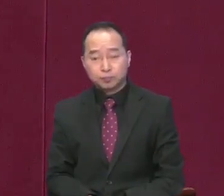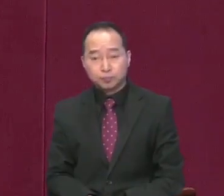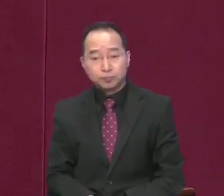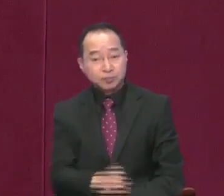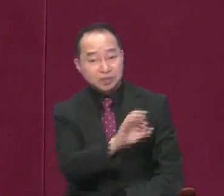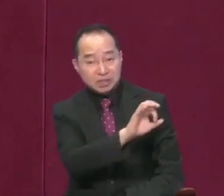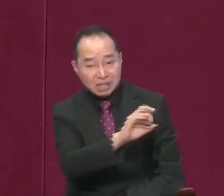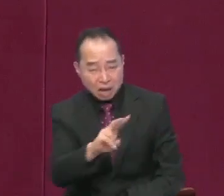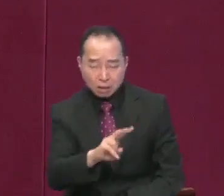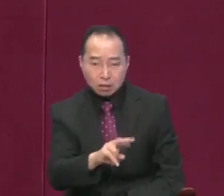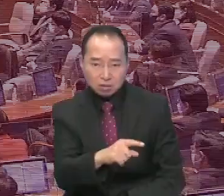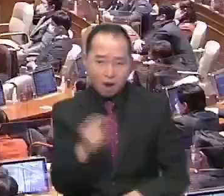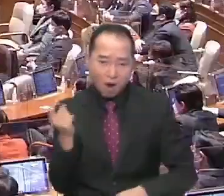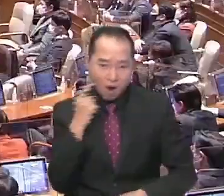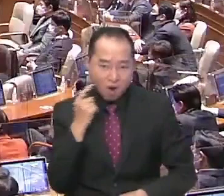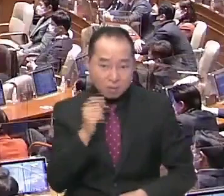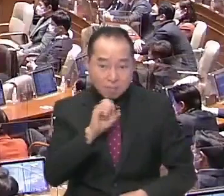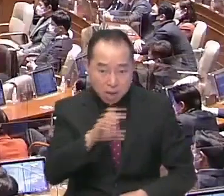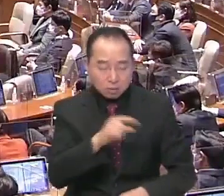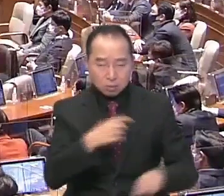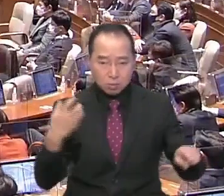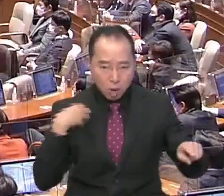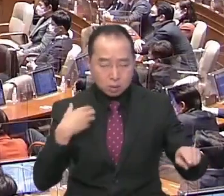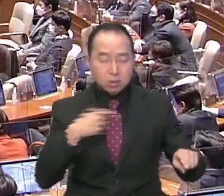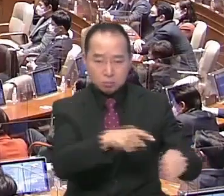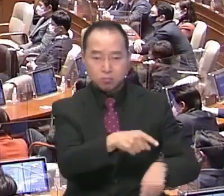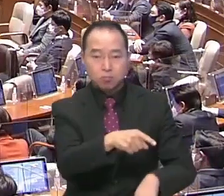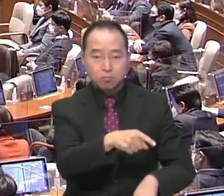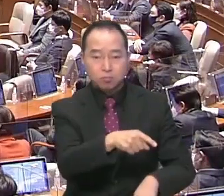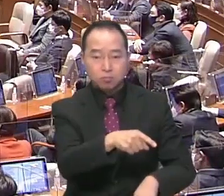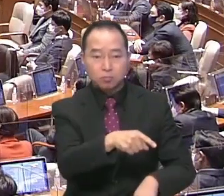야당은 거짓 주장에 대해 책임을 져야 마땅합니다.